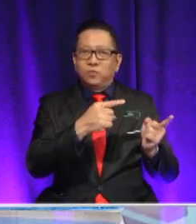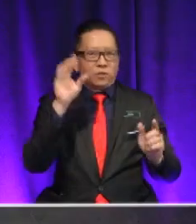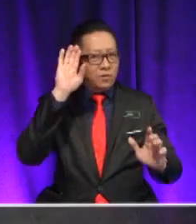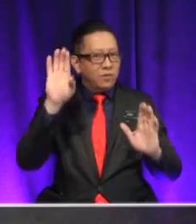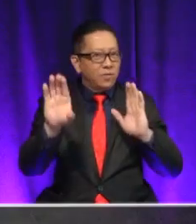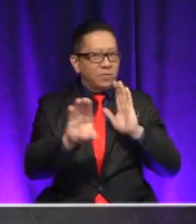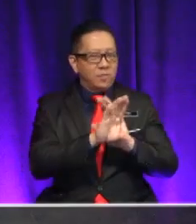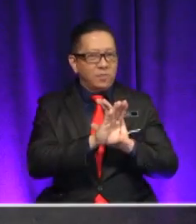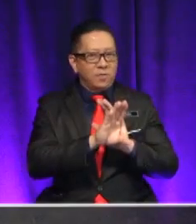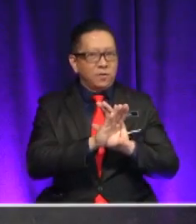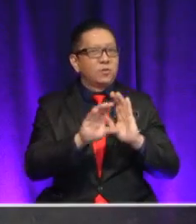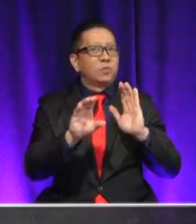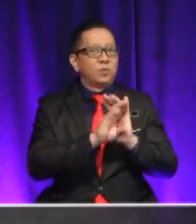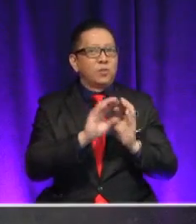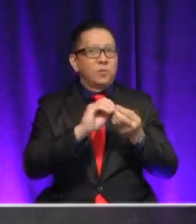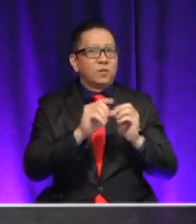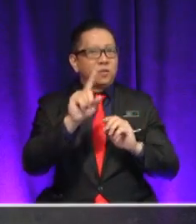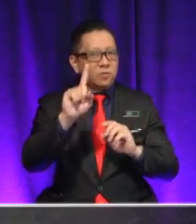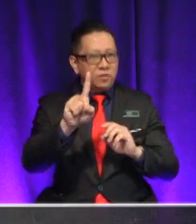yang pertama